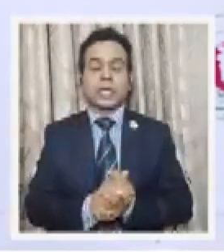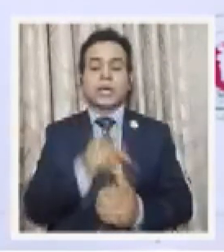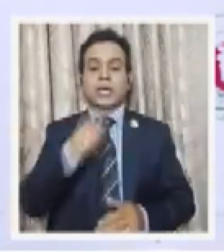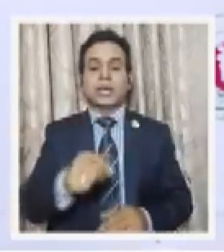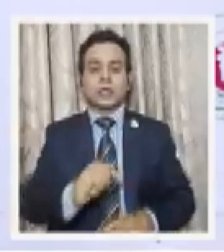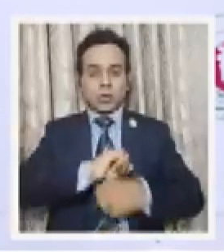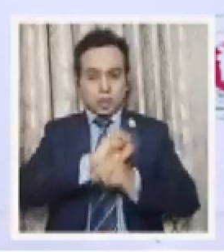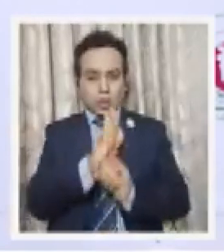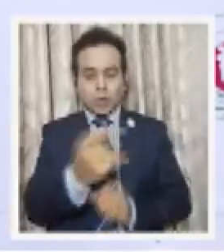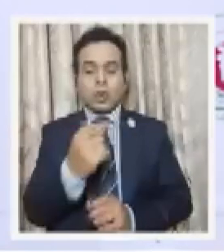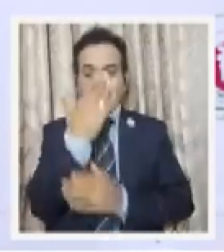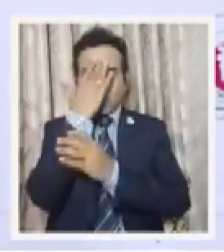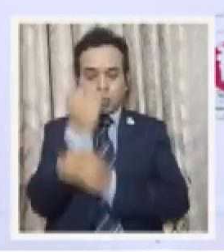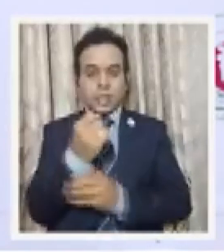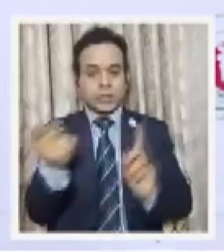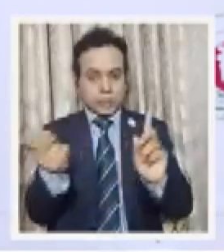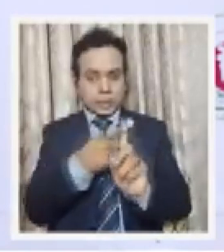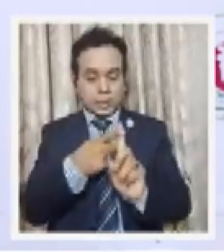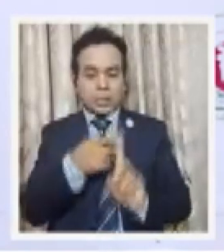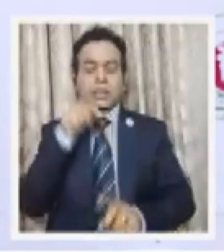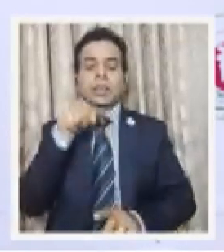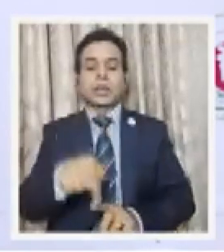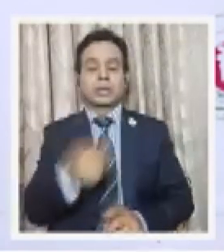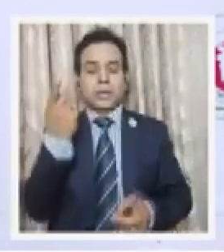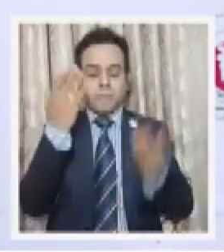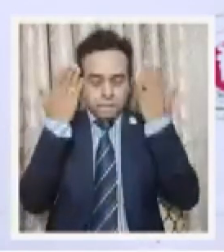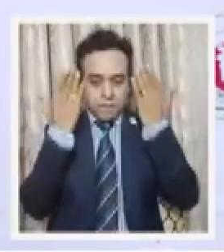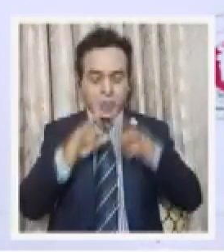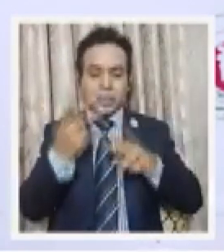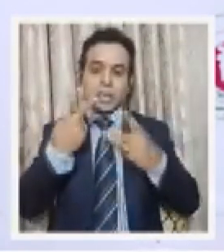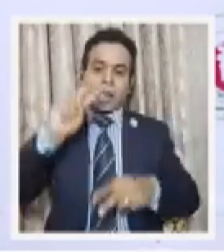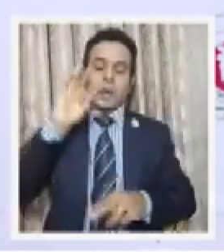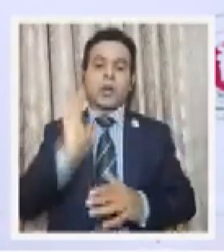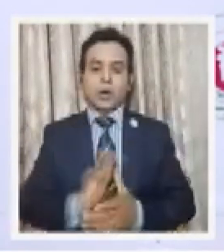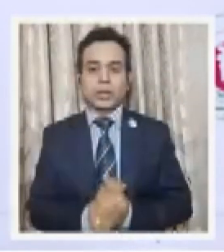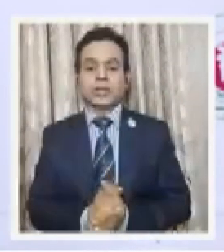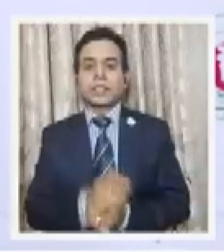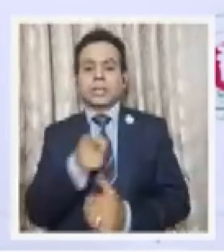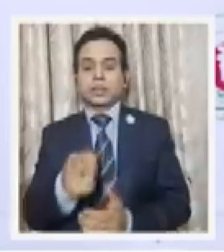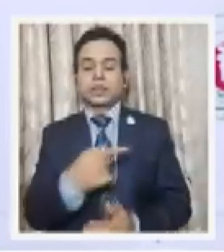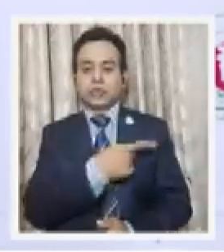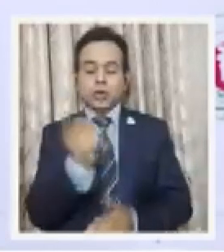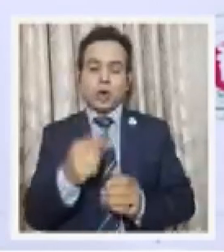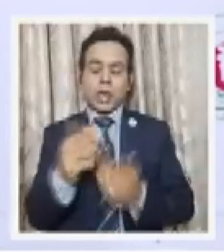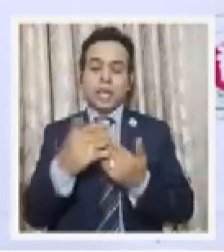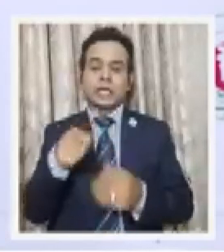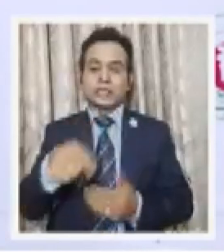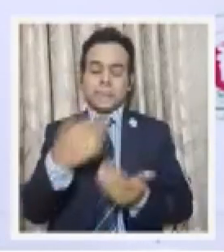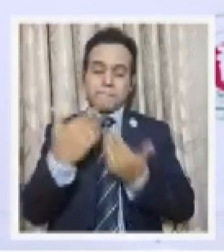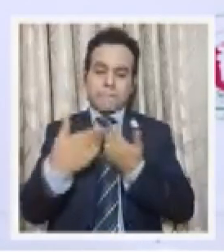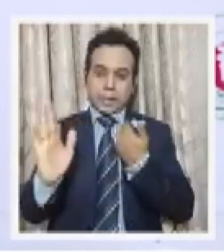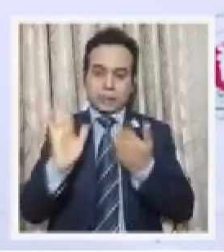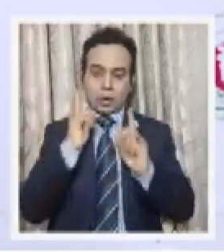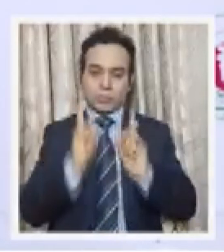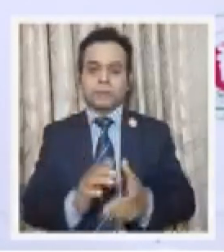কোভিড আক্রান্ত হয়ে মৃত্যুবরণ করলে তার প্রতি আমরা যথাযথ যেন সম্মান প্রদর্শন করি। আপনারা সবাই সচেতন থাকুন, সতর্ক থাকুন, এই রোগ